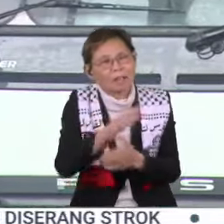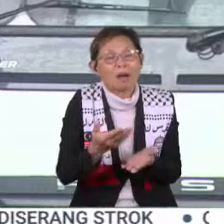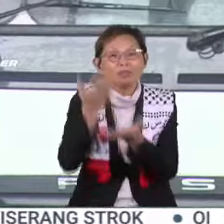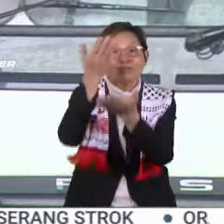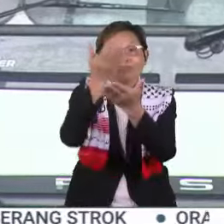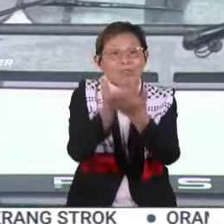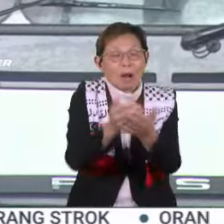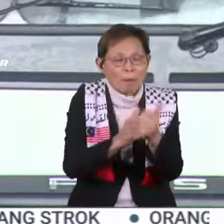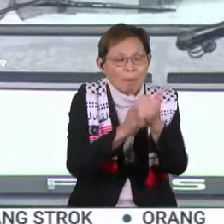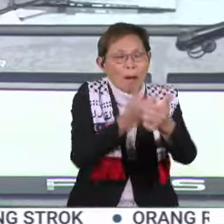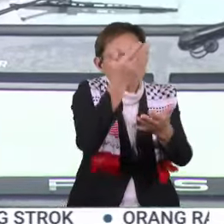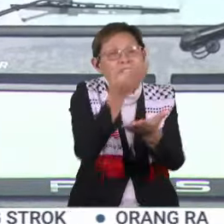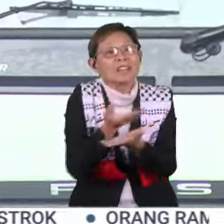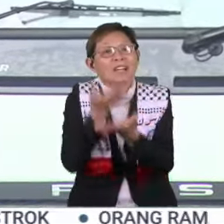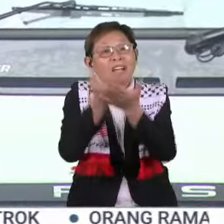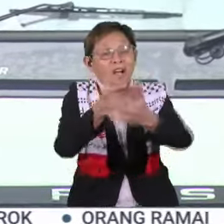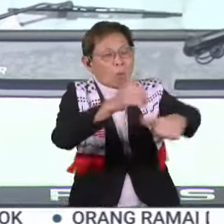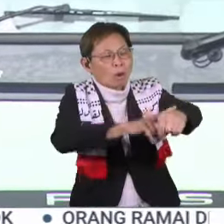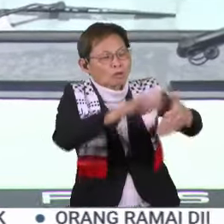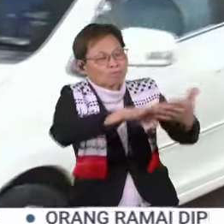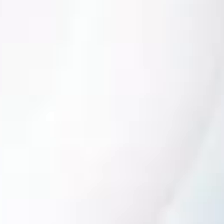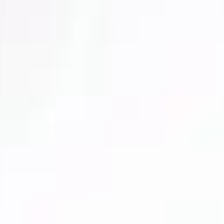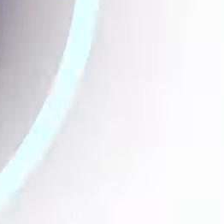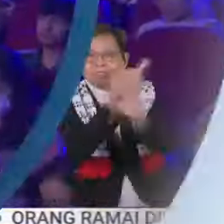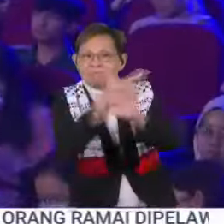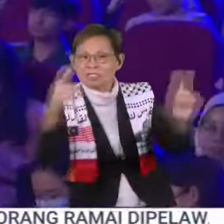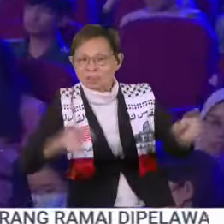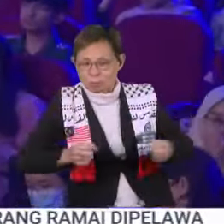waktu perjalanan yang disyorkan.